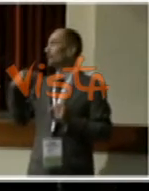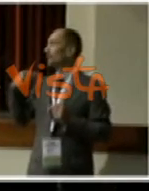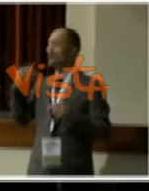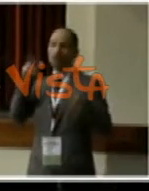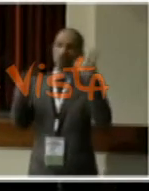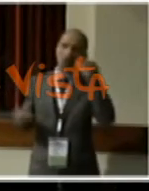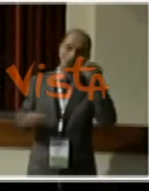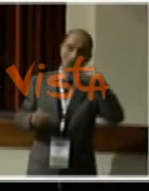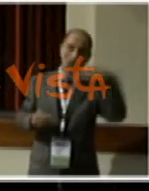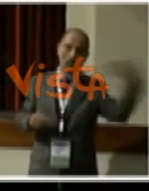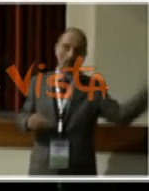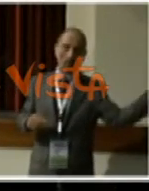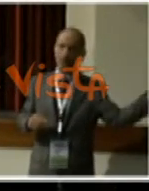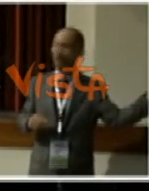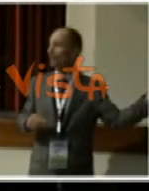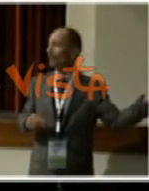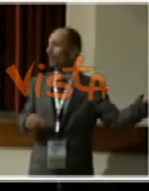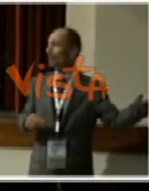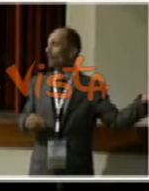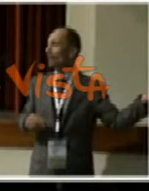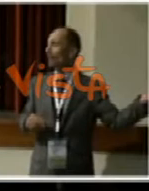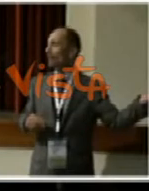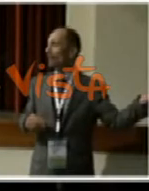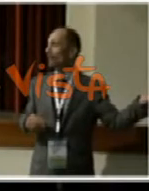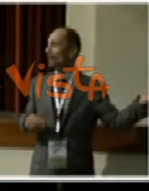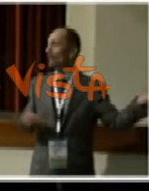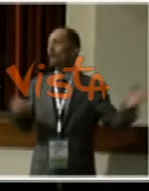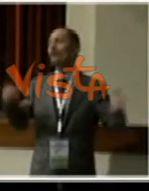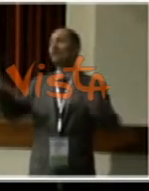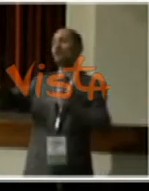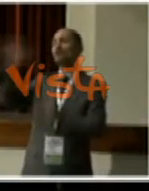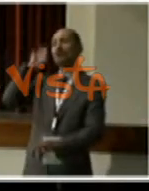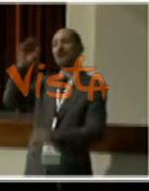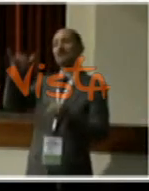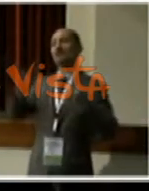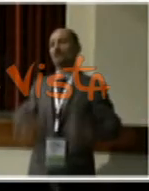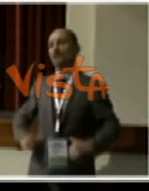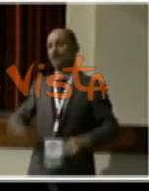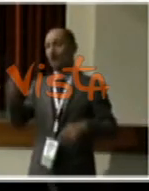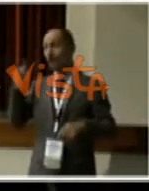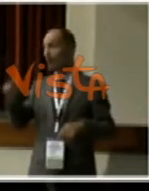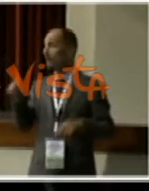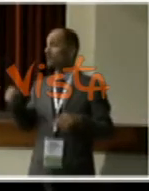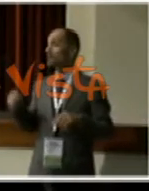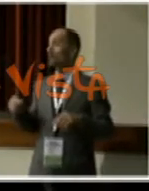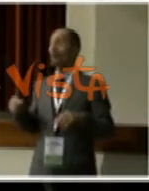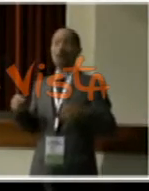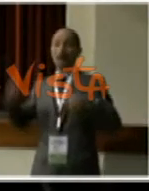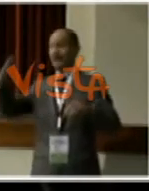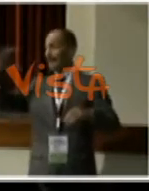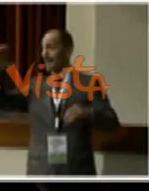una deputata, ex deputata, che viene da Scelta Civica. Questo alla vostra sinistra si chiama